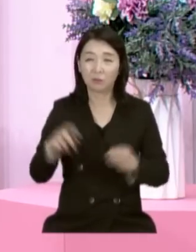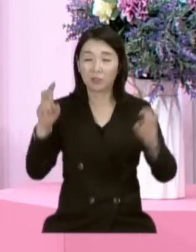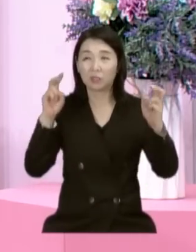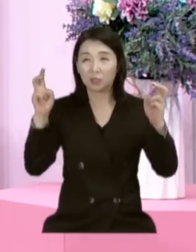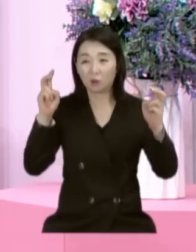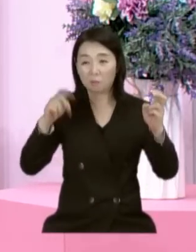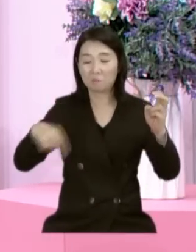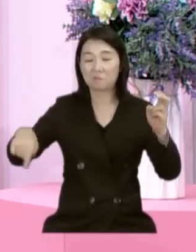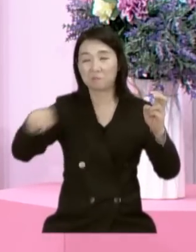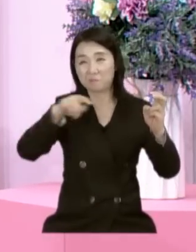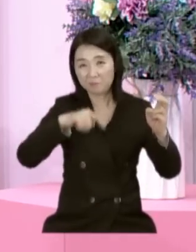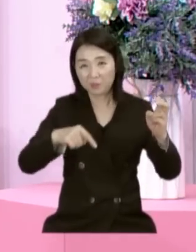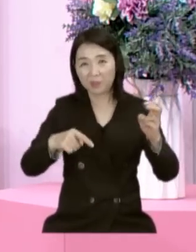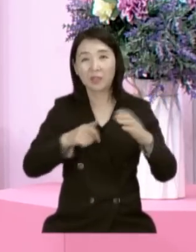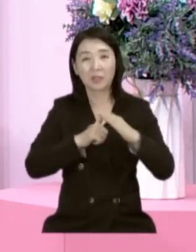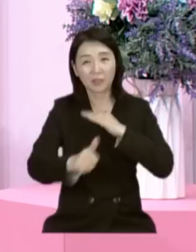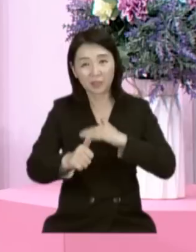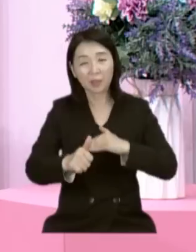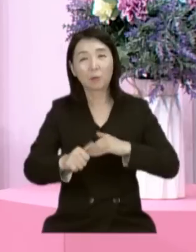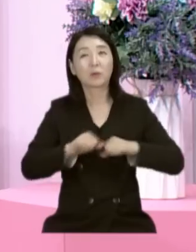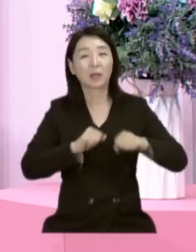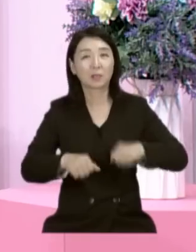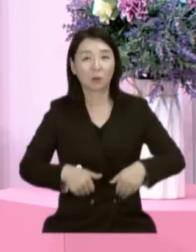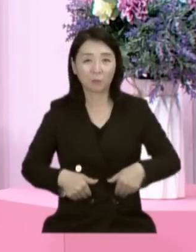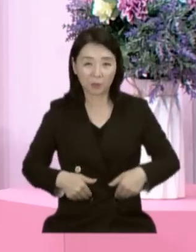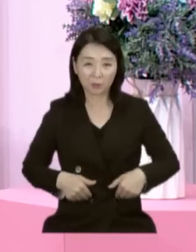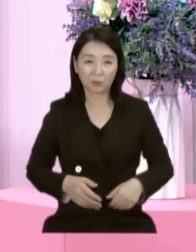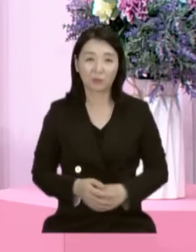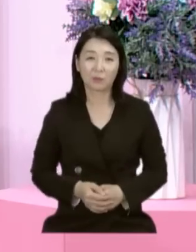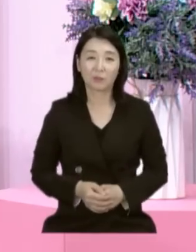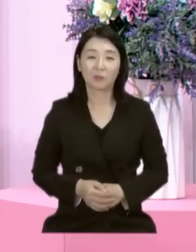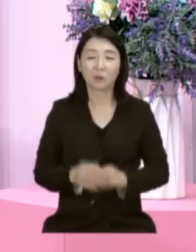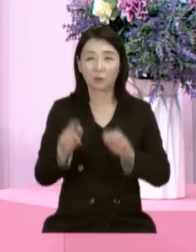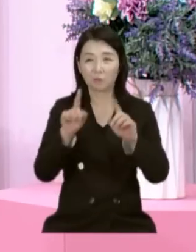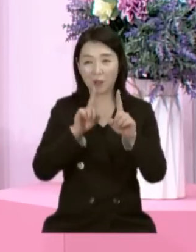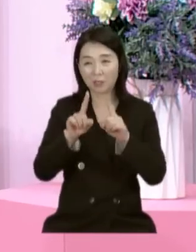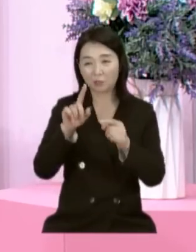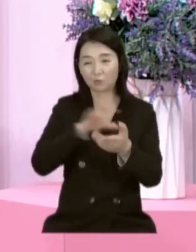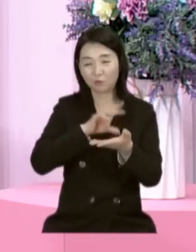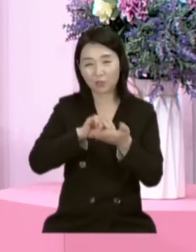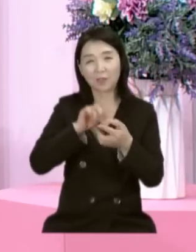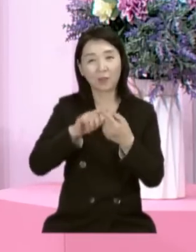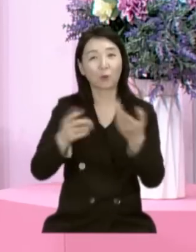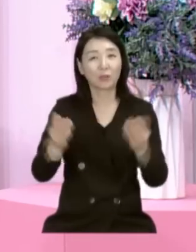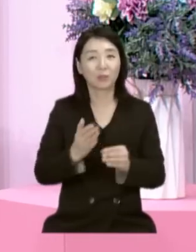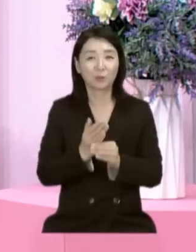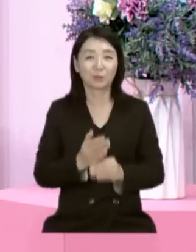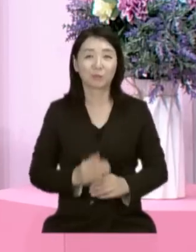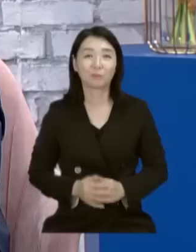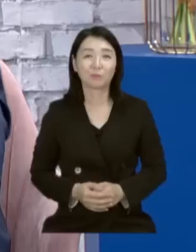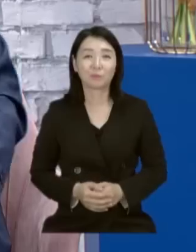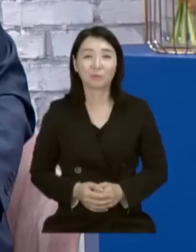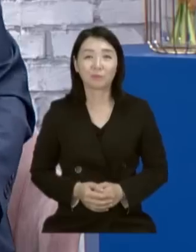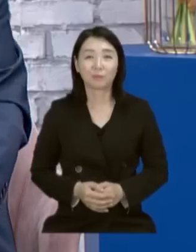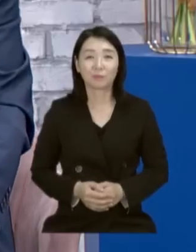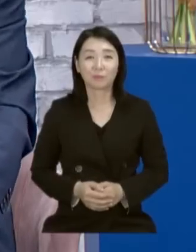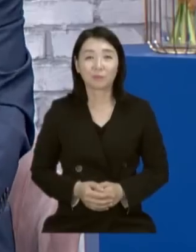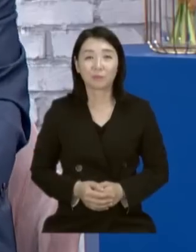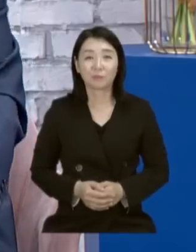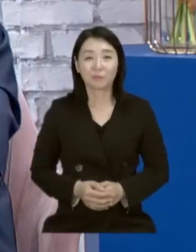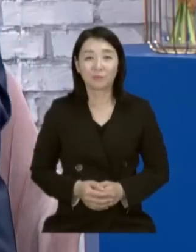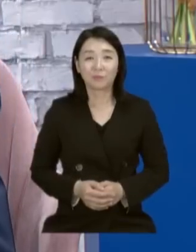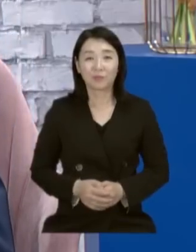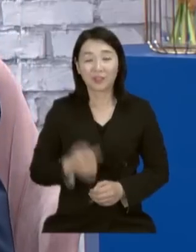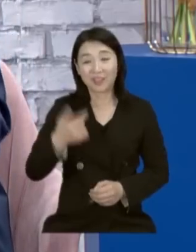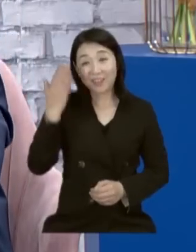기업인들이 나서야 되겠다 해서 이 말씀의 주제를 가지고 사역을 하게 됐습니다. 예. 그러시군요. 예. 자,